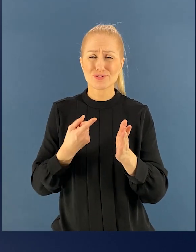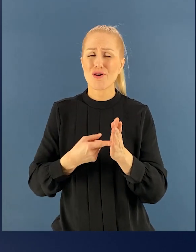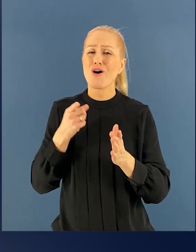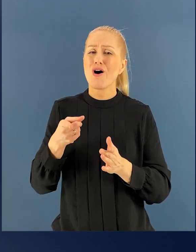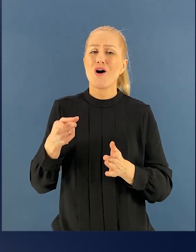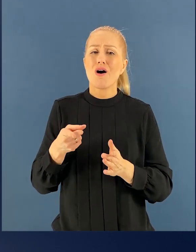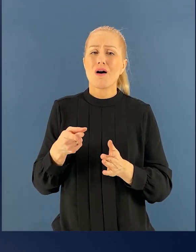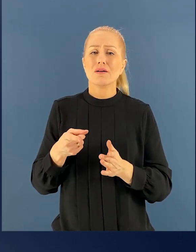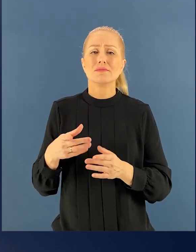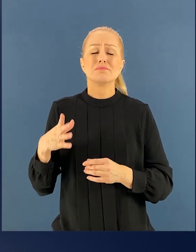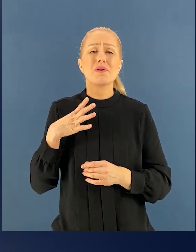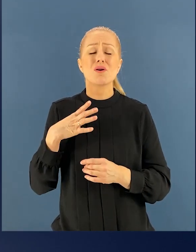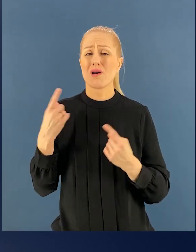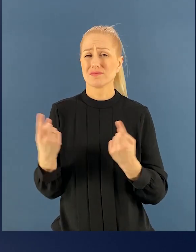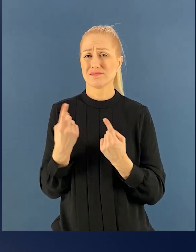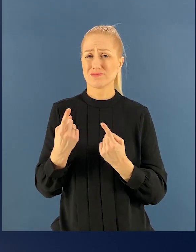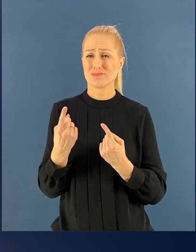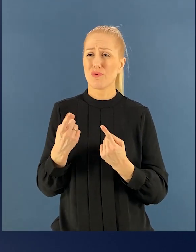przez to właśnie niosąc później